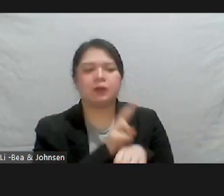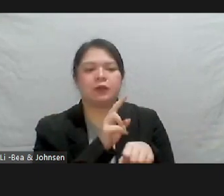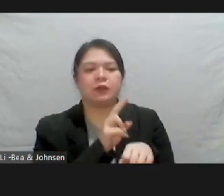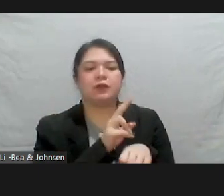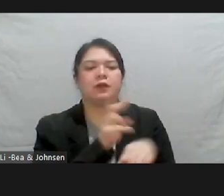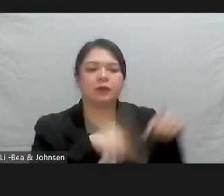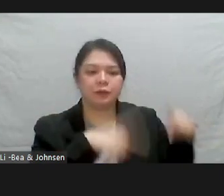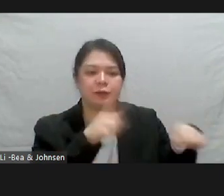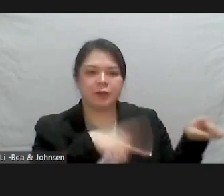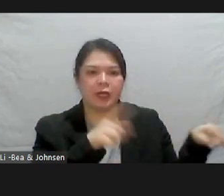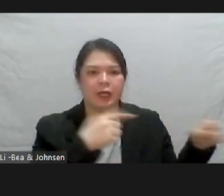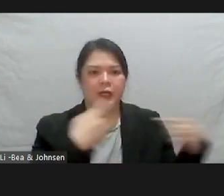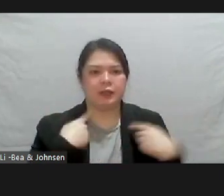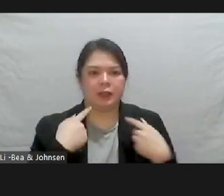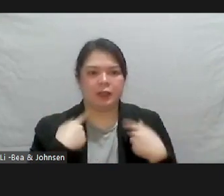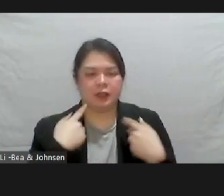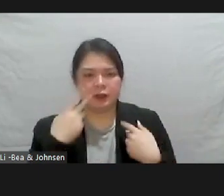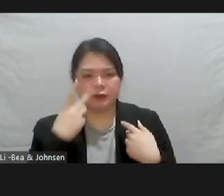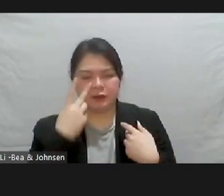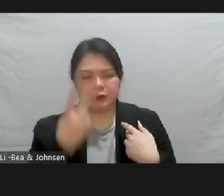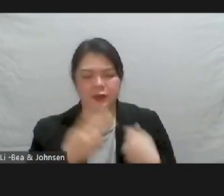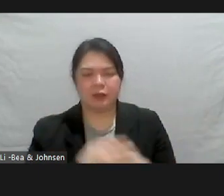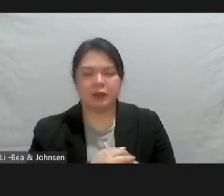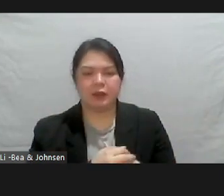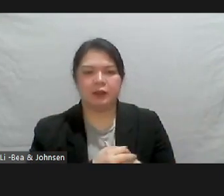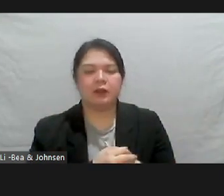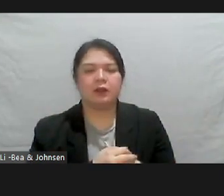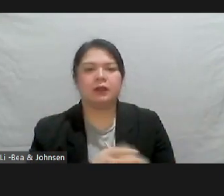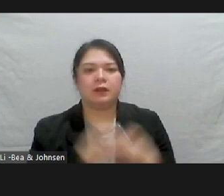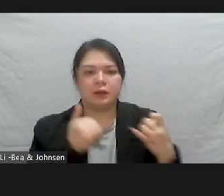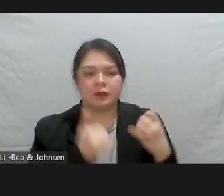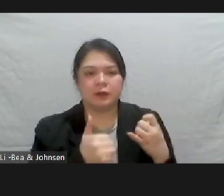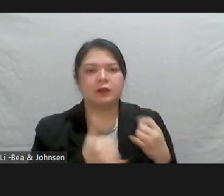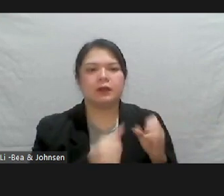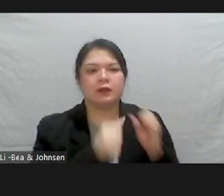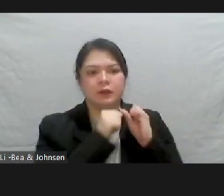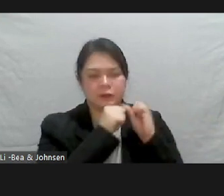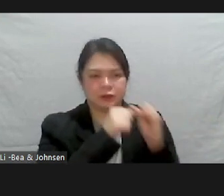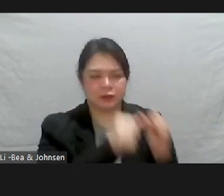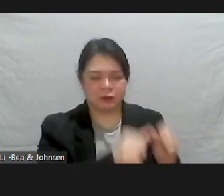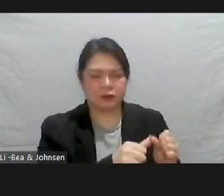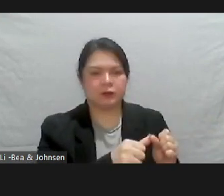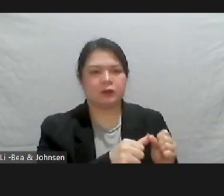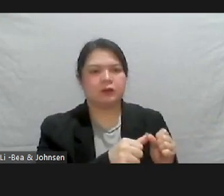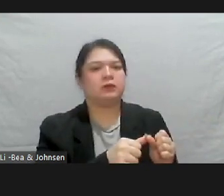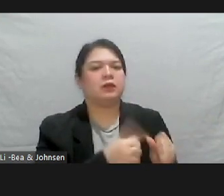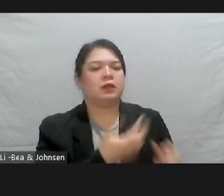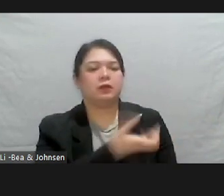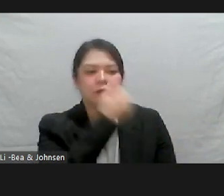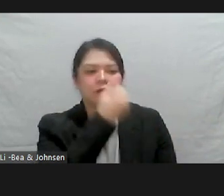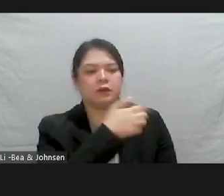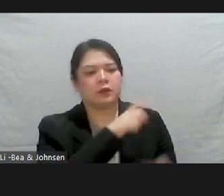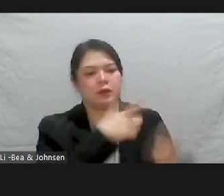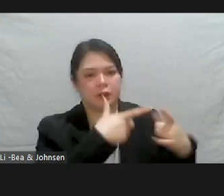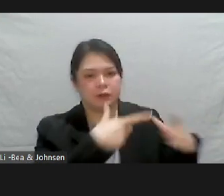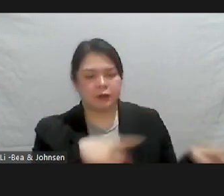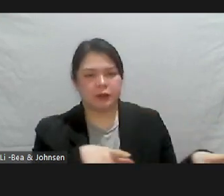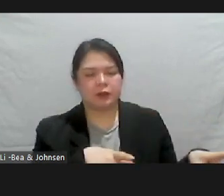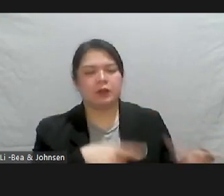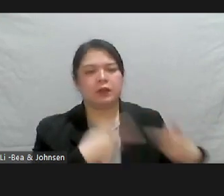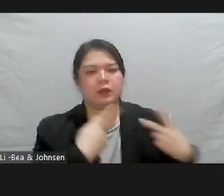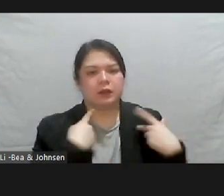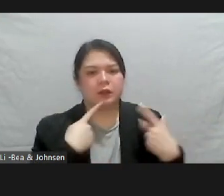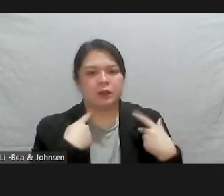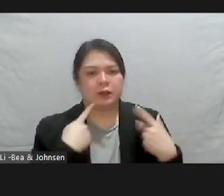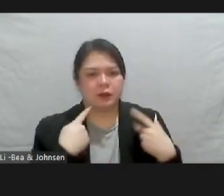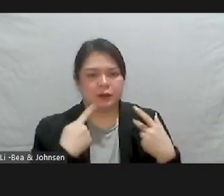iba't ibang katutubong pamayanan na nagsusulong, no, ng kanilang sariling wika, ng kanilang